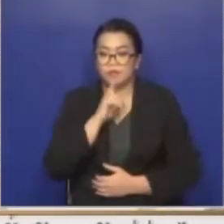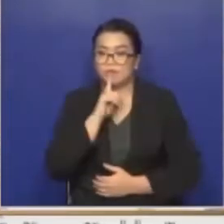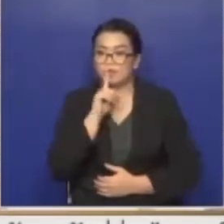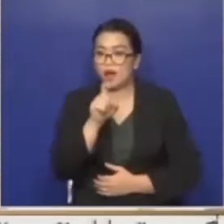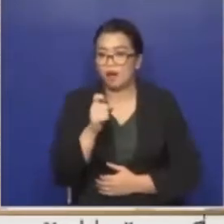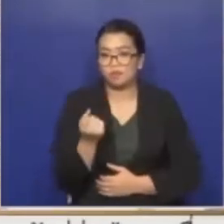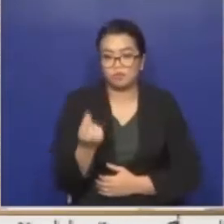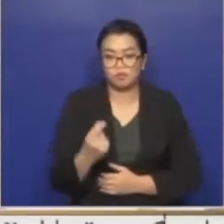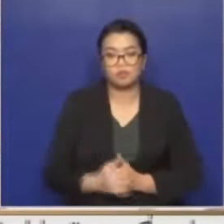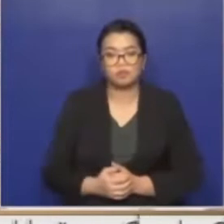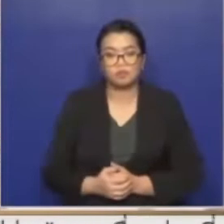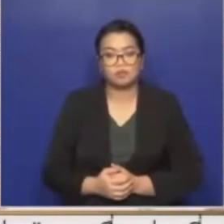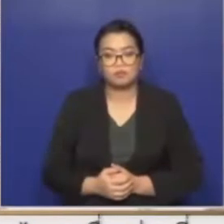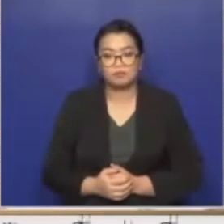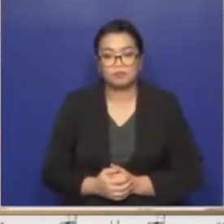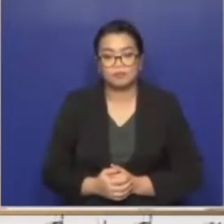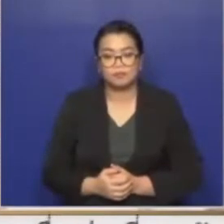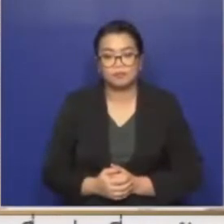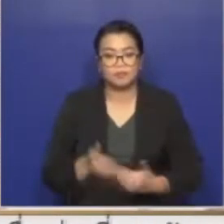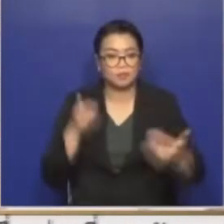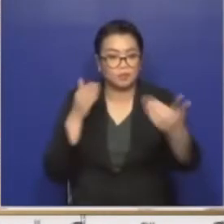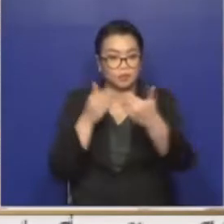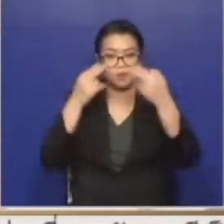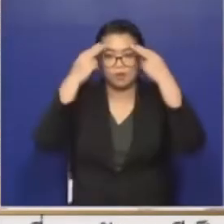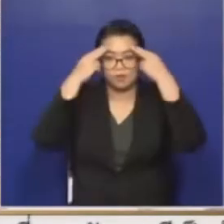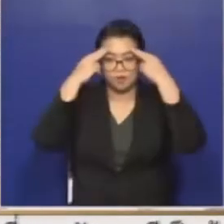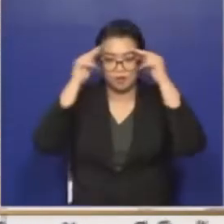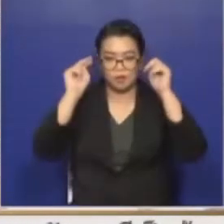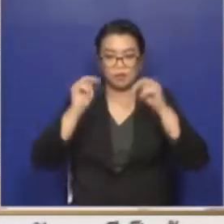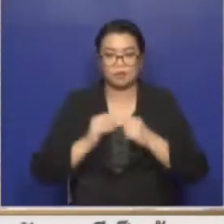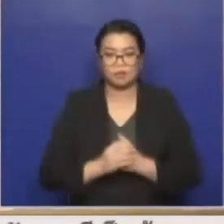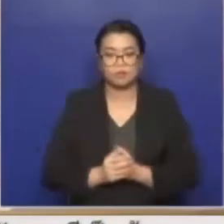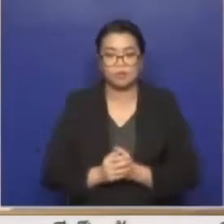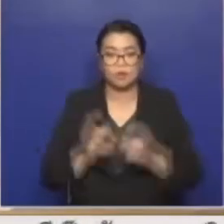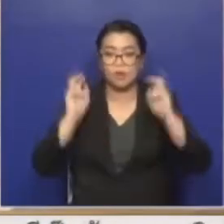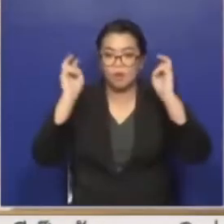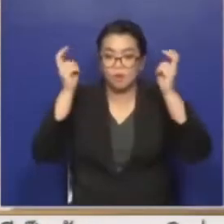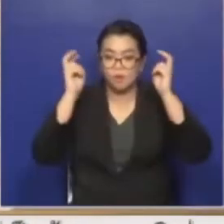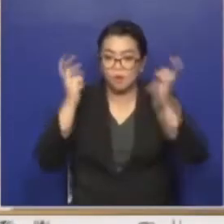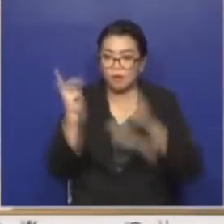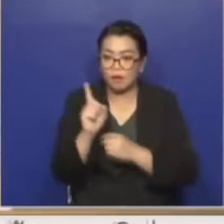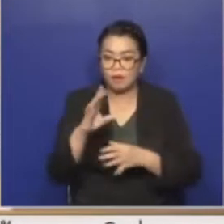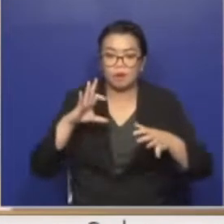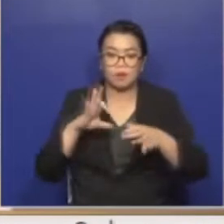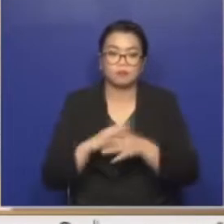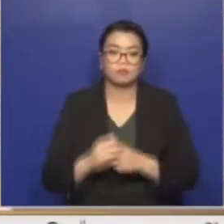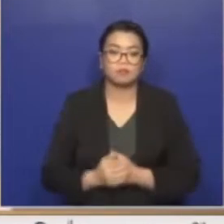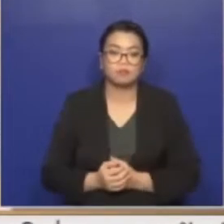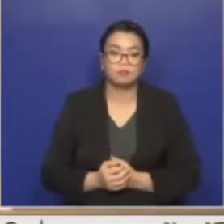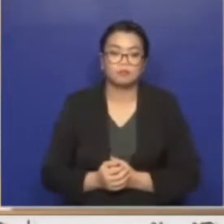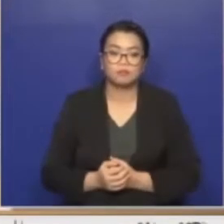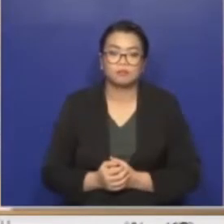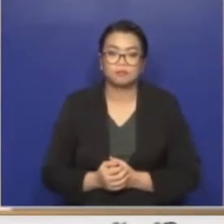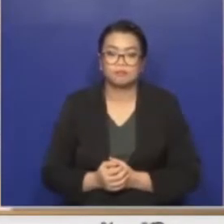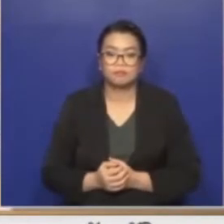ด้วยวาจาต่อท่านนายกรัฐมนตรีในเรื่องของการทุจริตการ